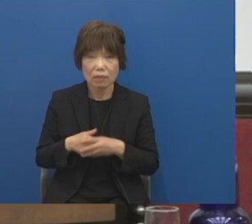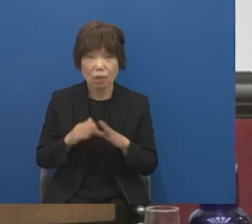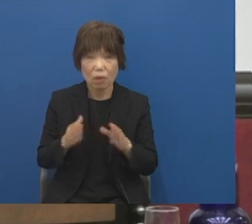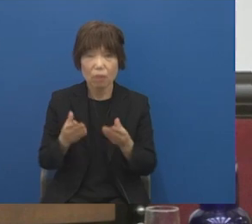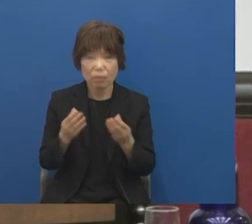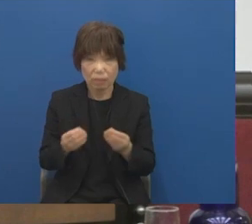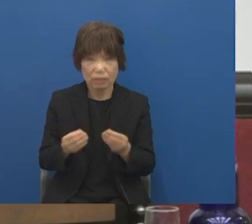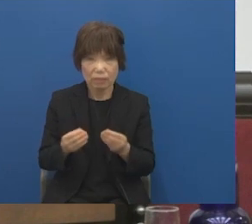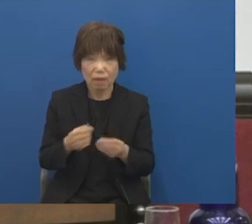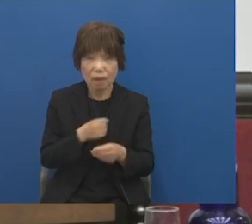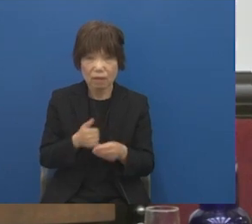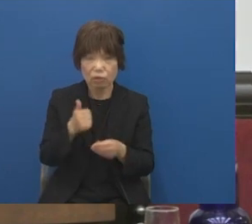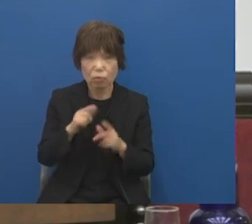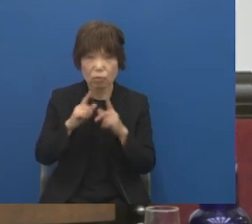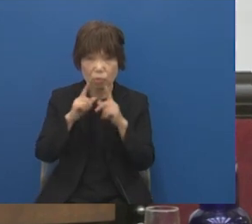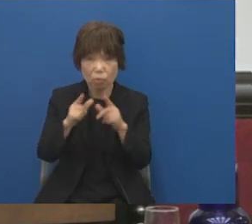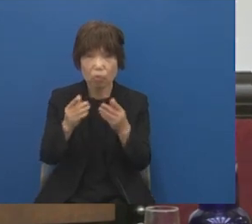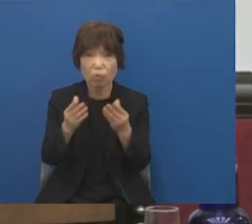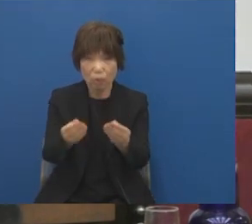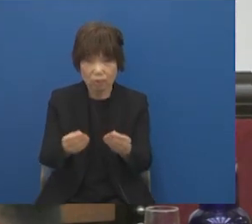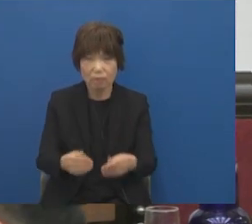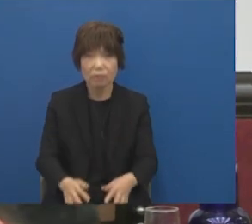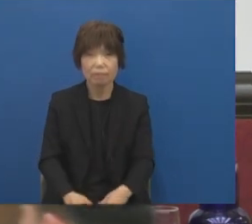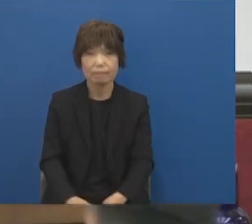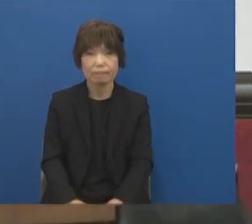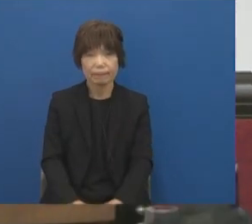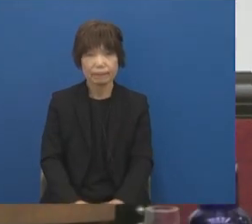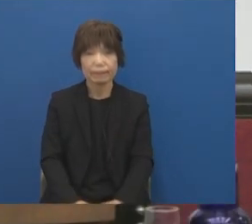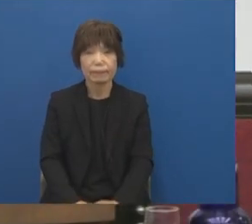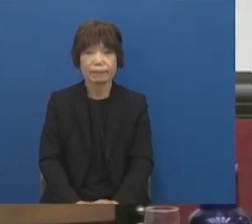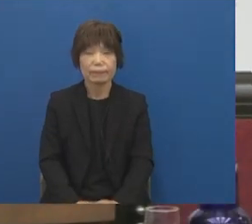して委員長報告を終わります。